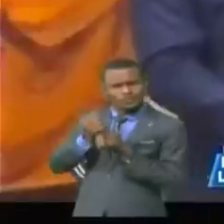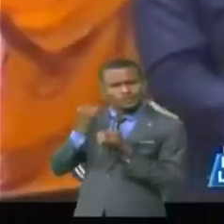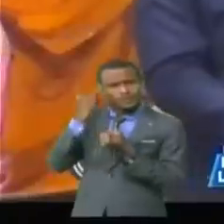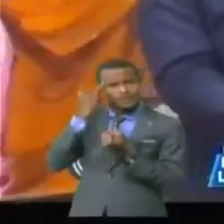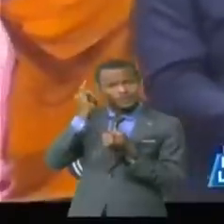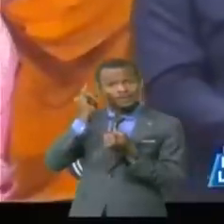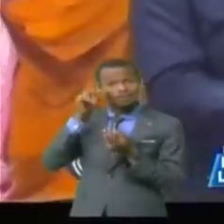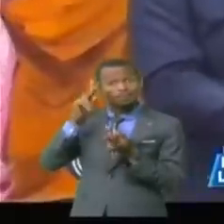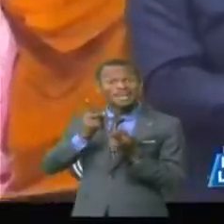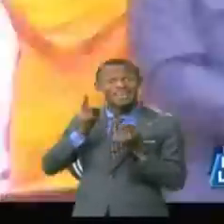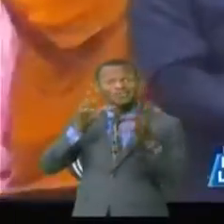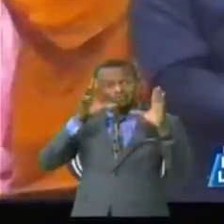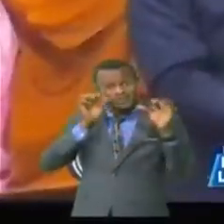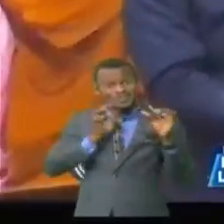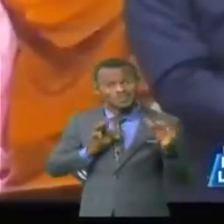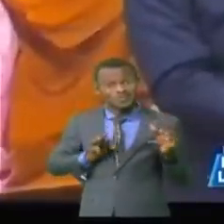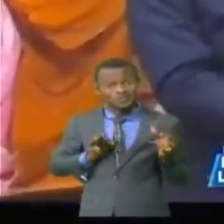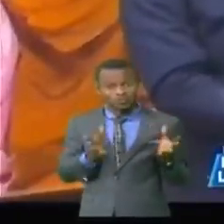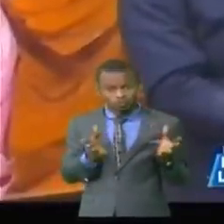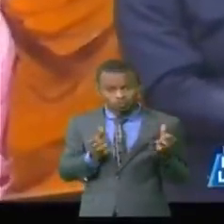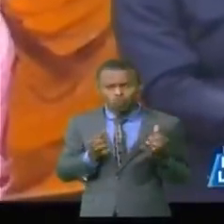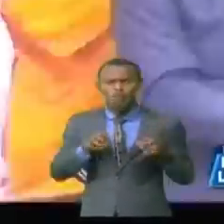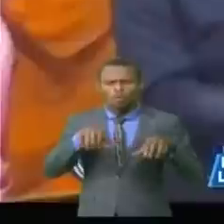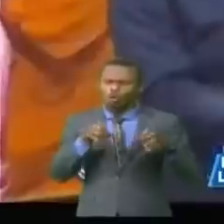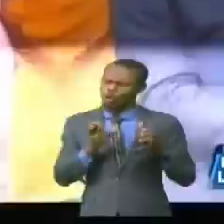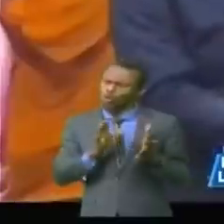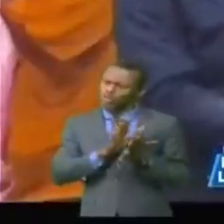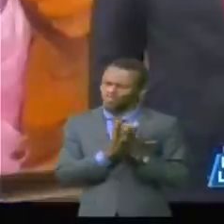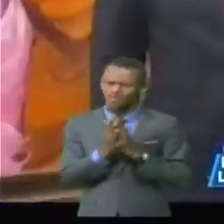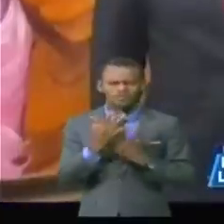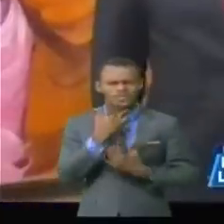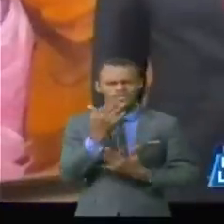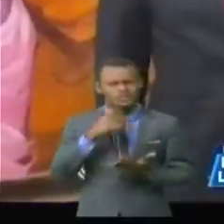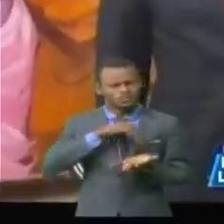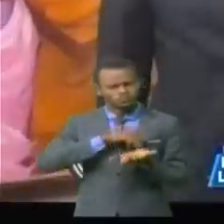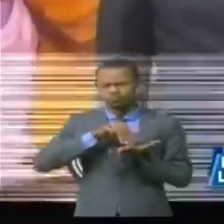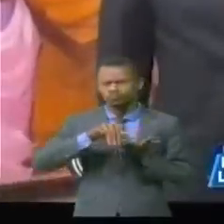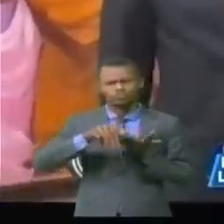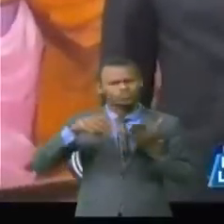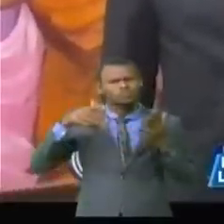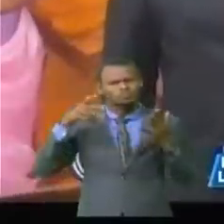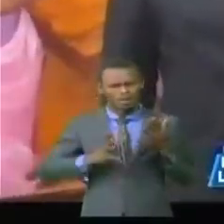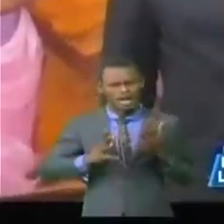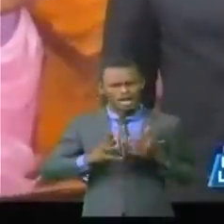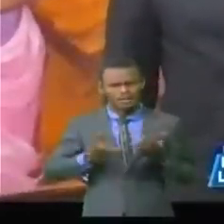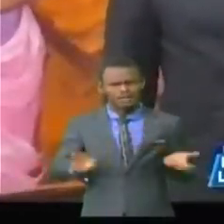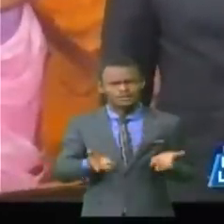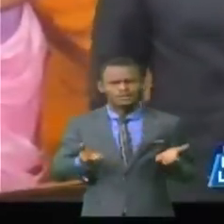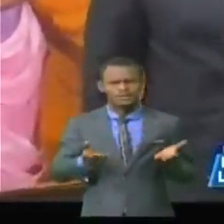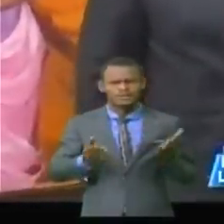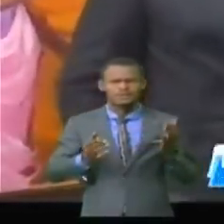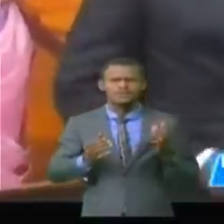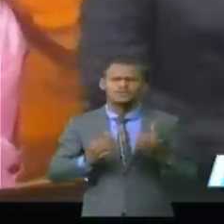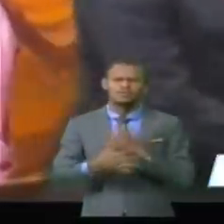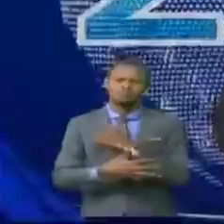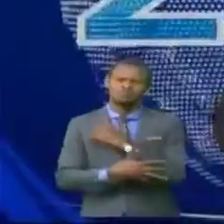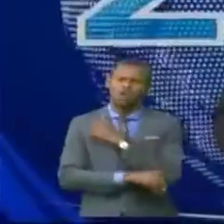Tshisekedi Tshilombo, de faire des Congolais des millionnaires et de créer une classe moyenne en République démocratique du